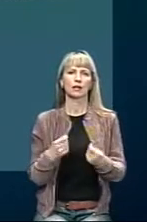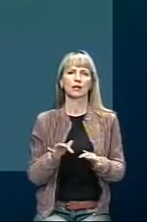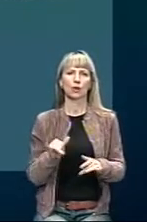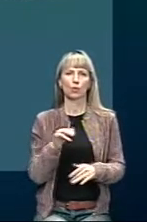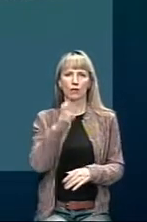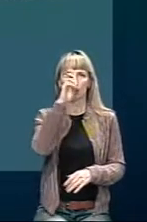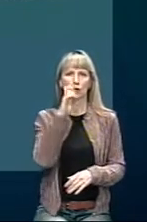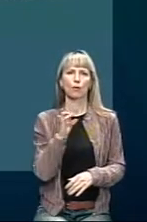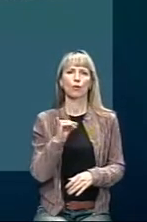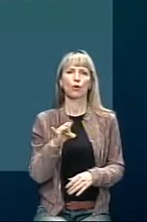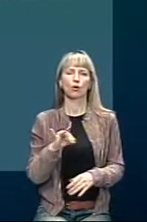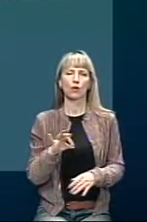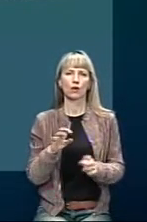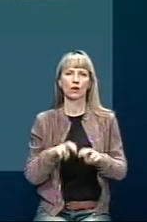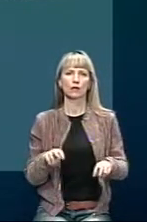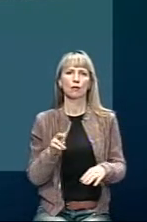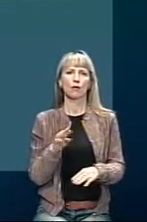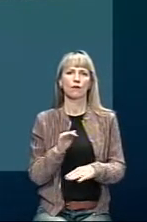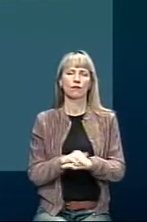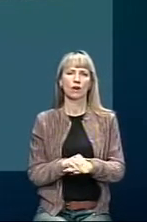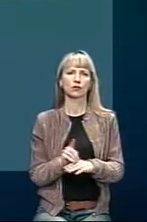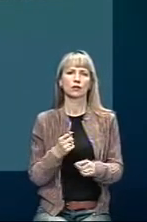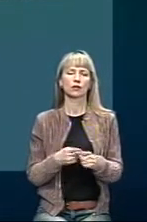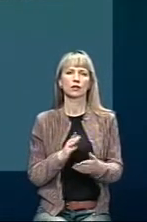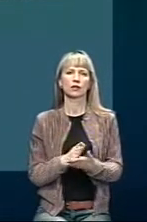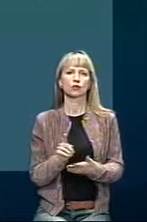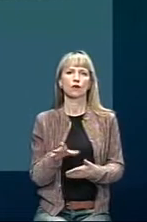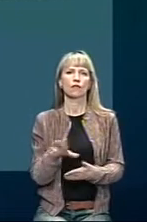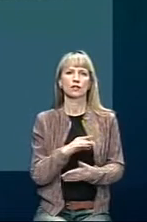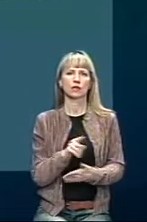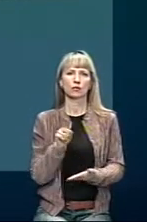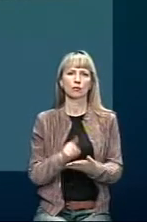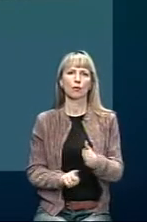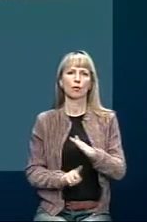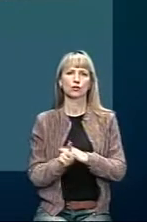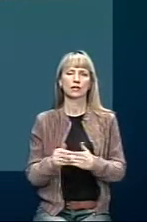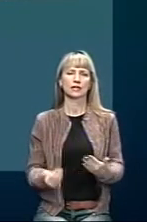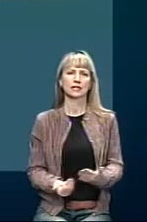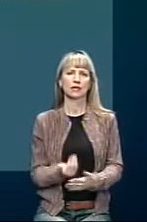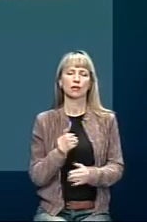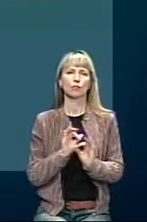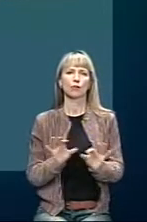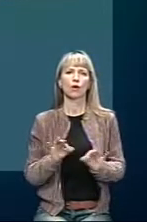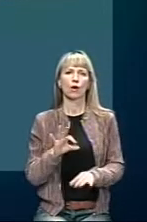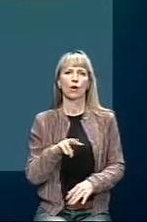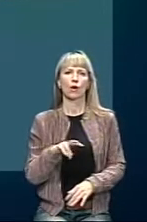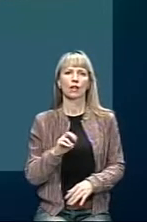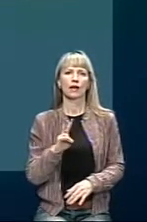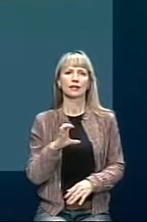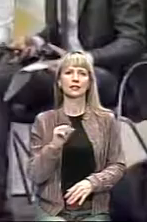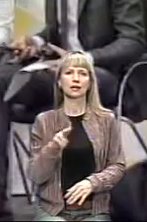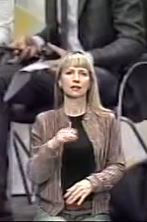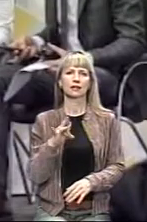Державне бюро розслідувань. По факту це означає, що все має початися заново, пояснила Олександра